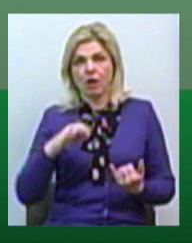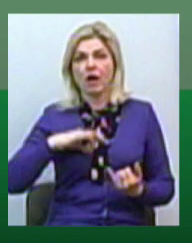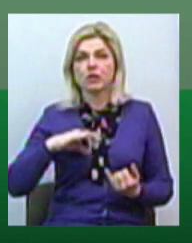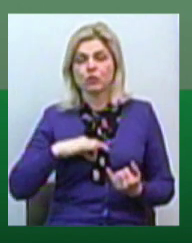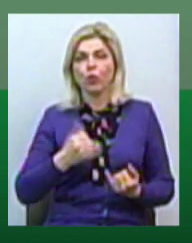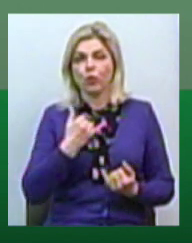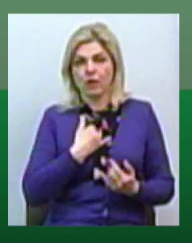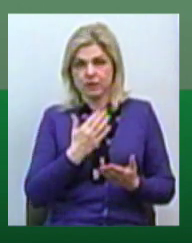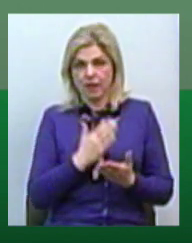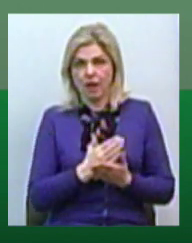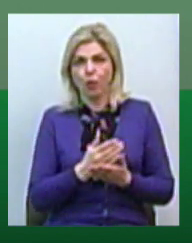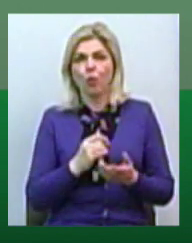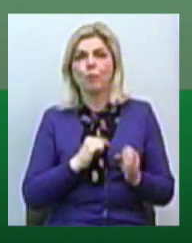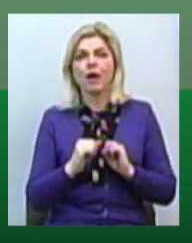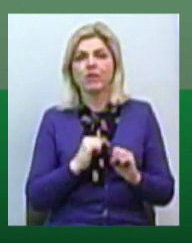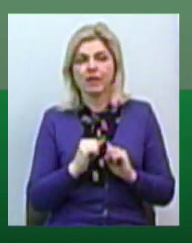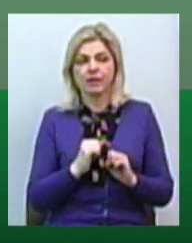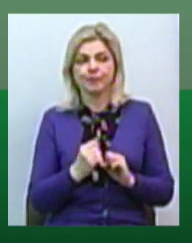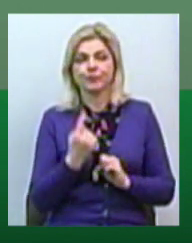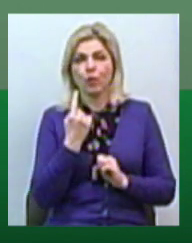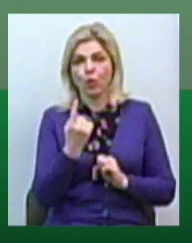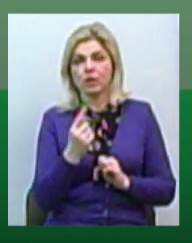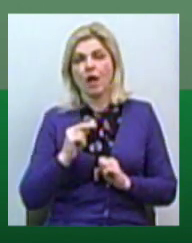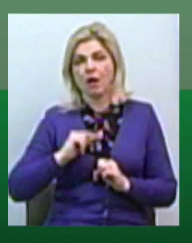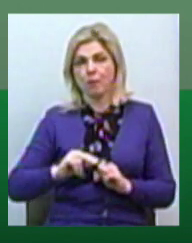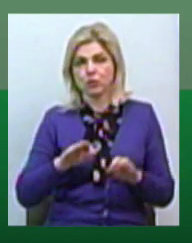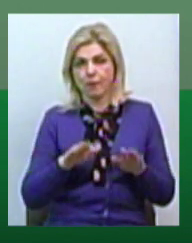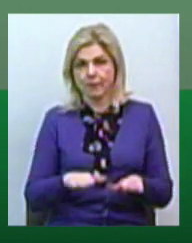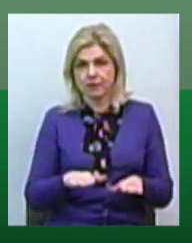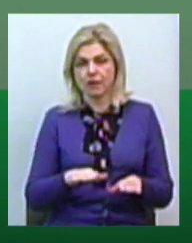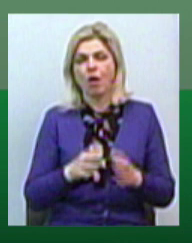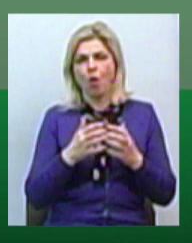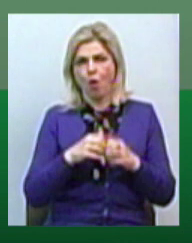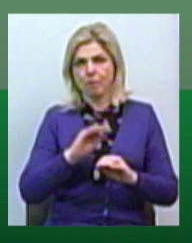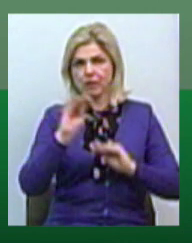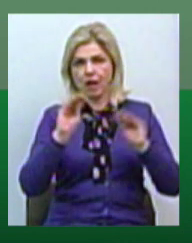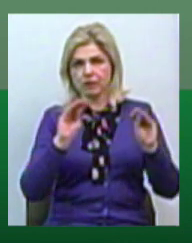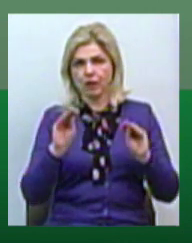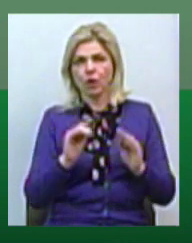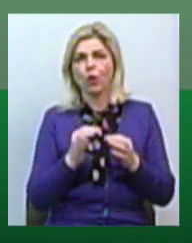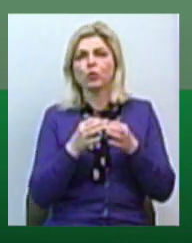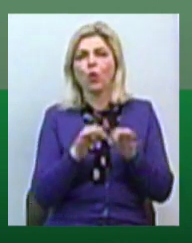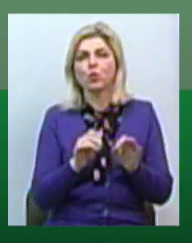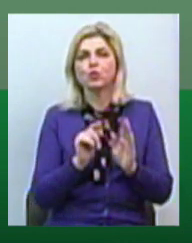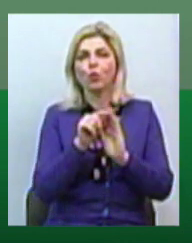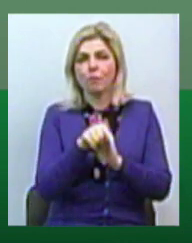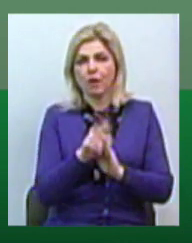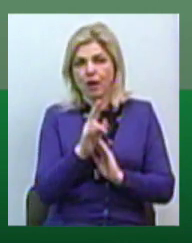є в управлінні одне робоче місце, обладнане доступом до цієї